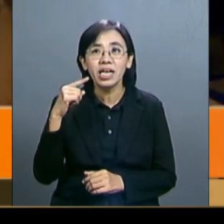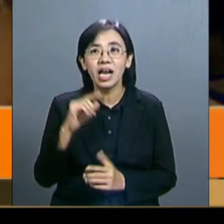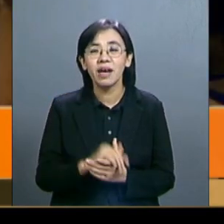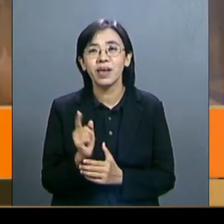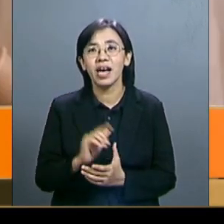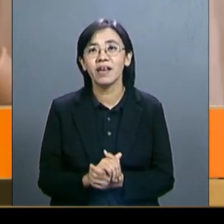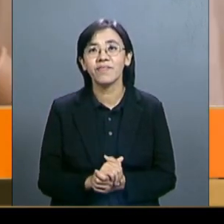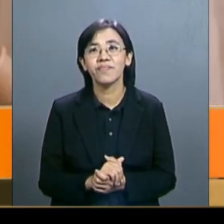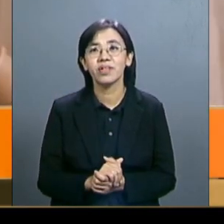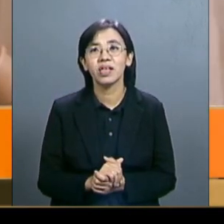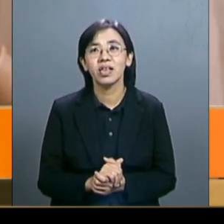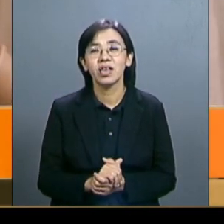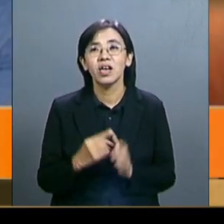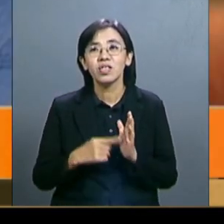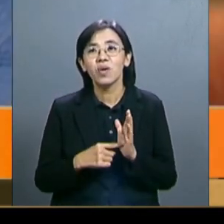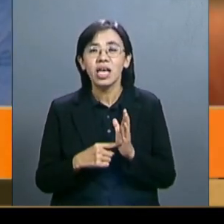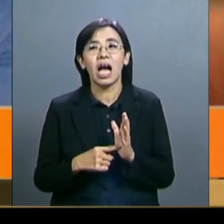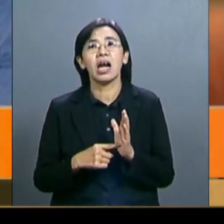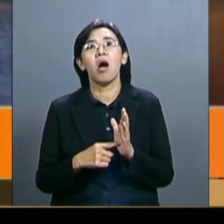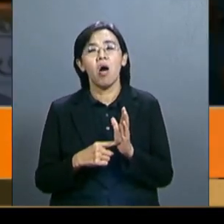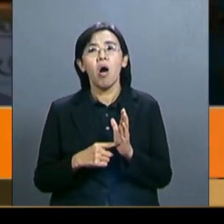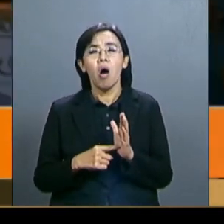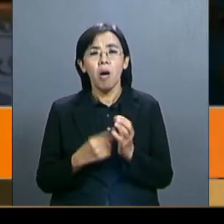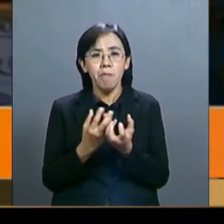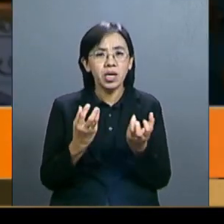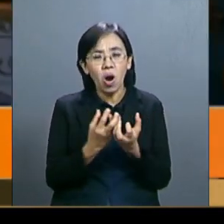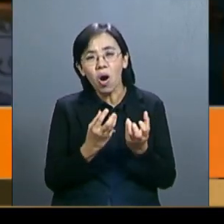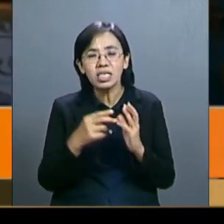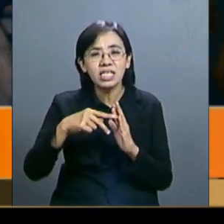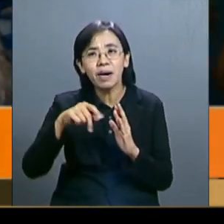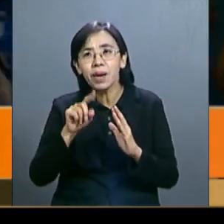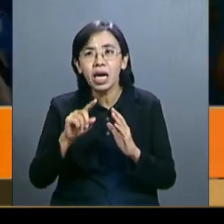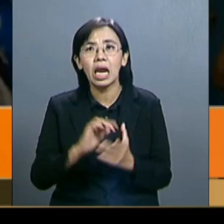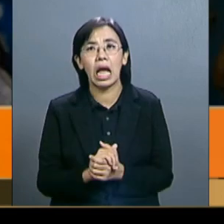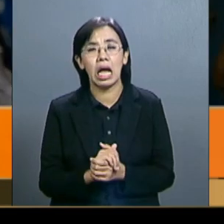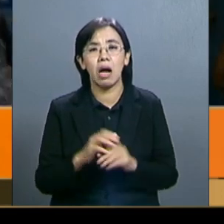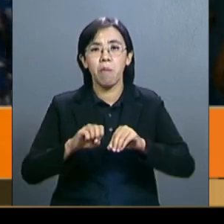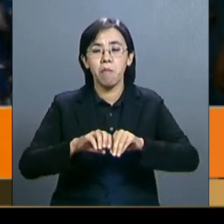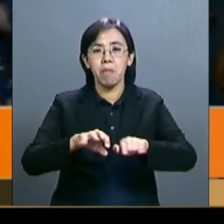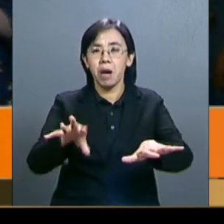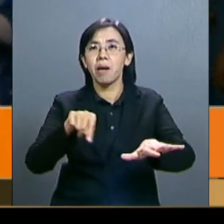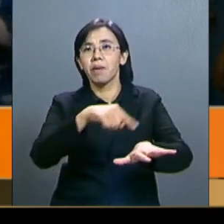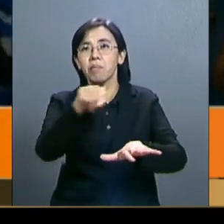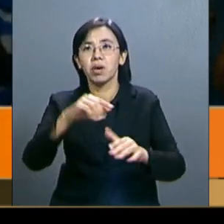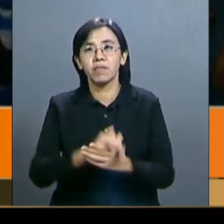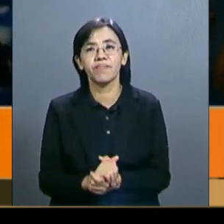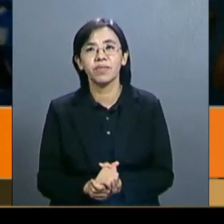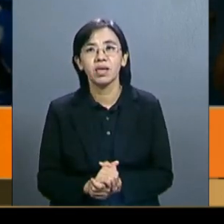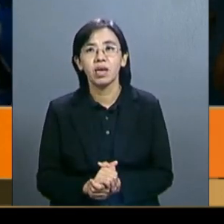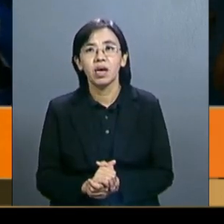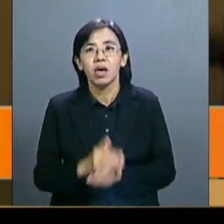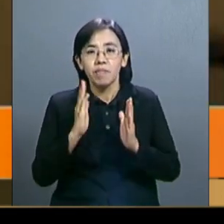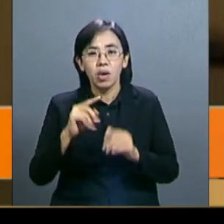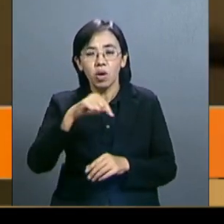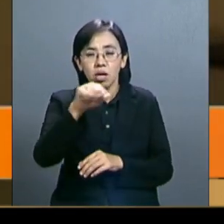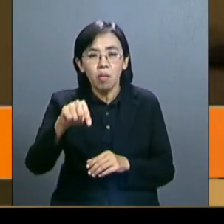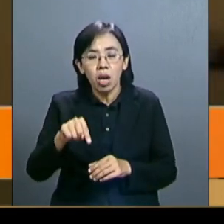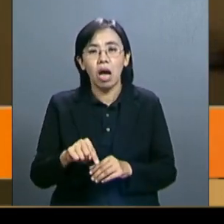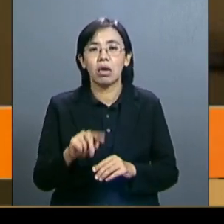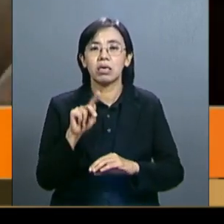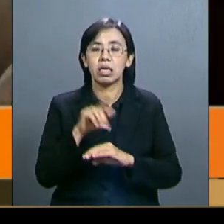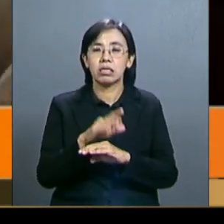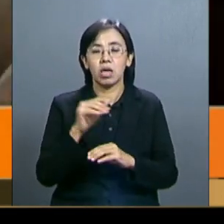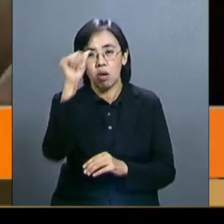างเซ็กส์ทอยคือสิ่งที่จุดกระแสภาพยนตร์บอลิวูดวีราดีเวดดิ้งกลายเป็นที่วิจารณ์อย่างมากในโลกออนไลน์ของอิน